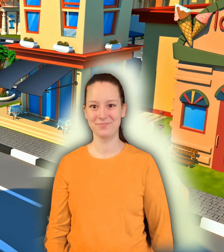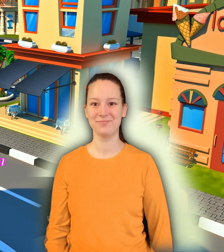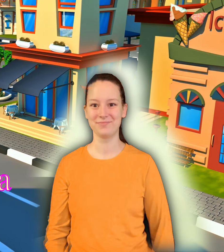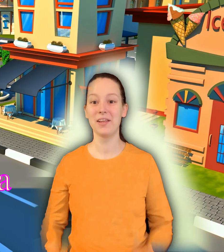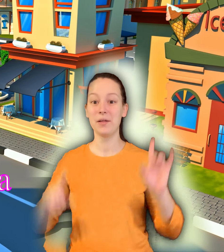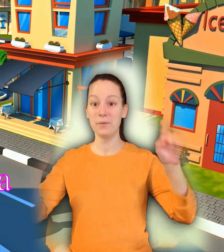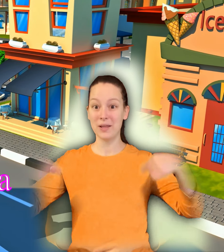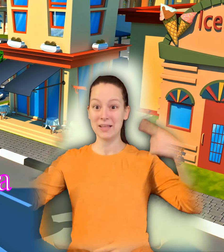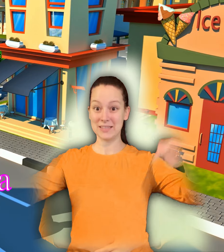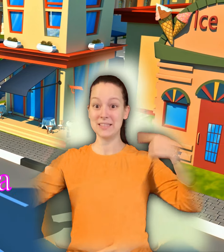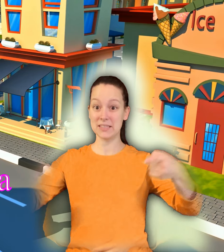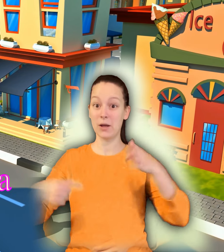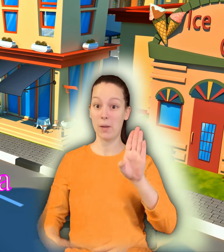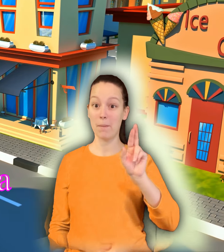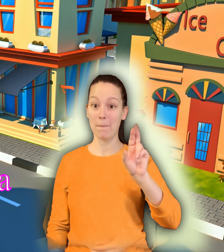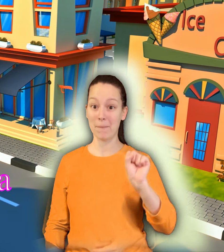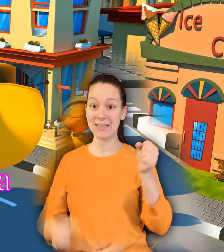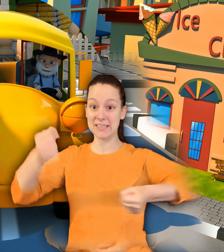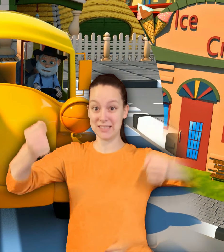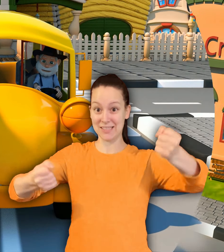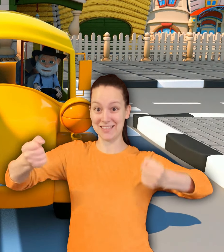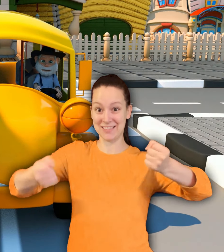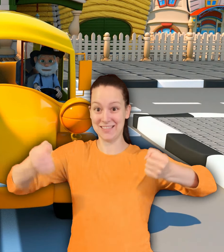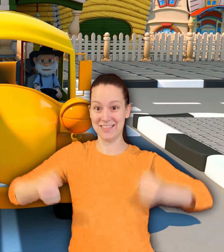ビンゴバスのタイヤ